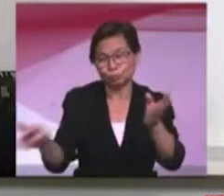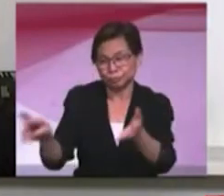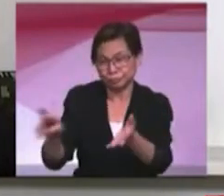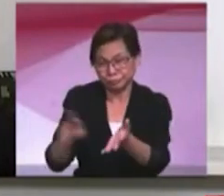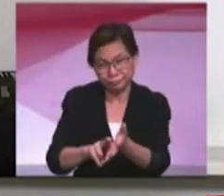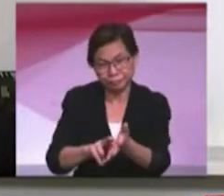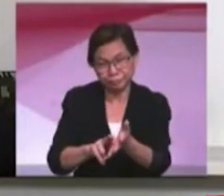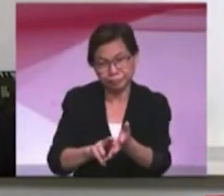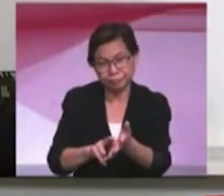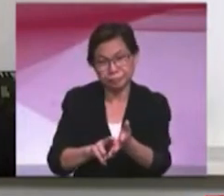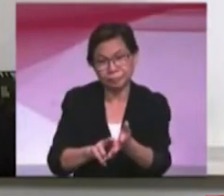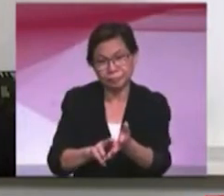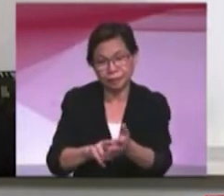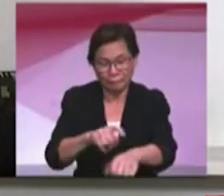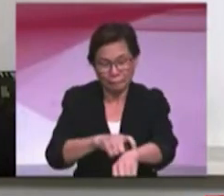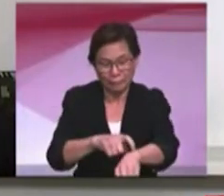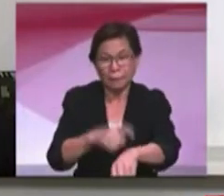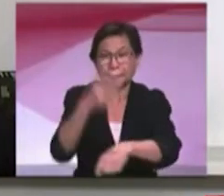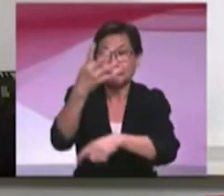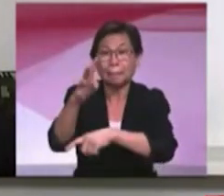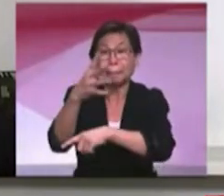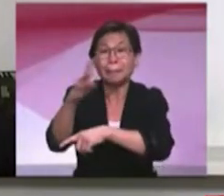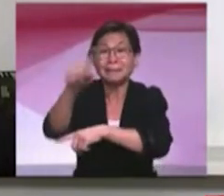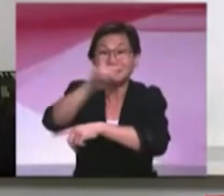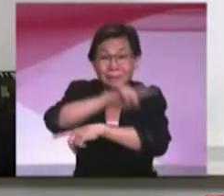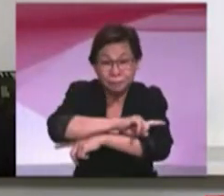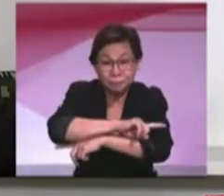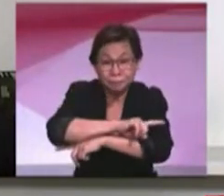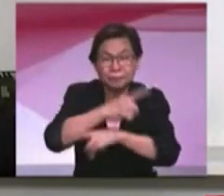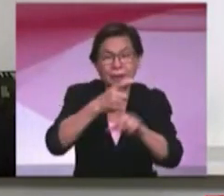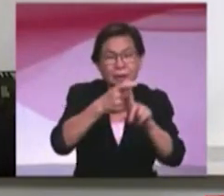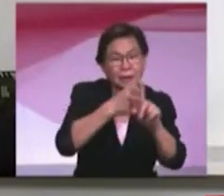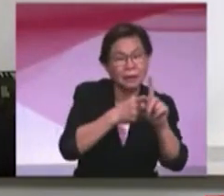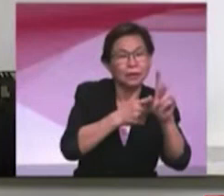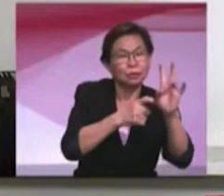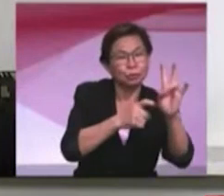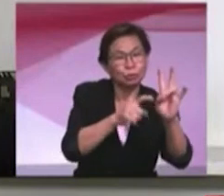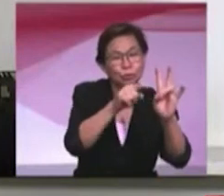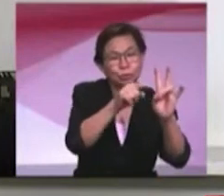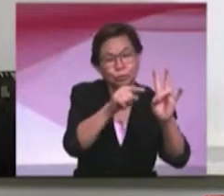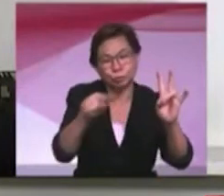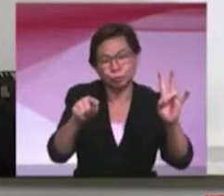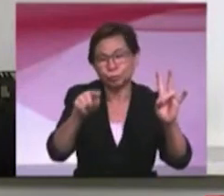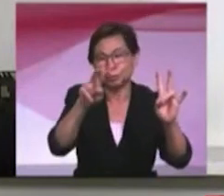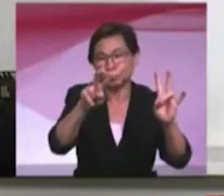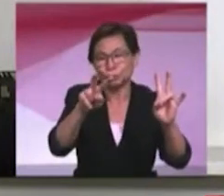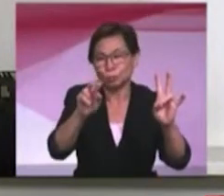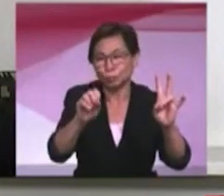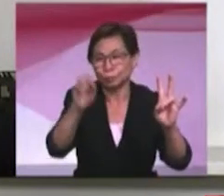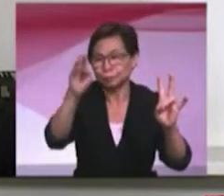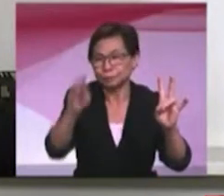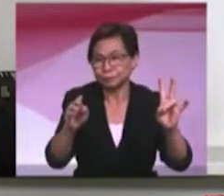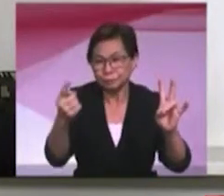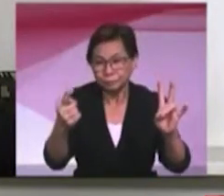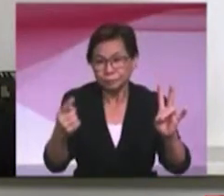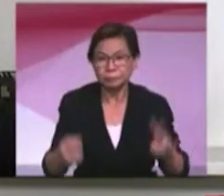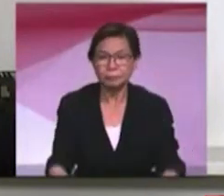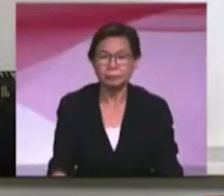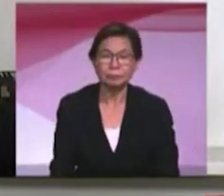6,027 kes direkodkan dalam masa 14 hari dari 7 sehingga 20